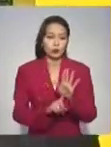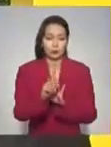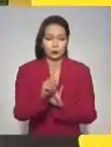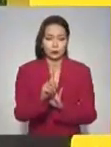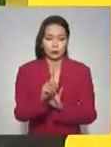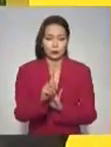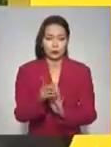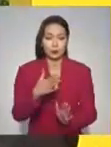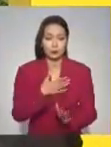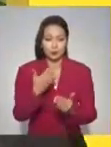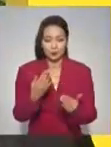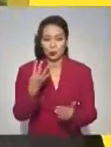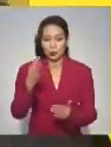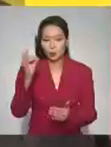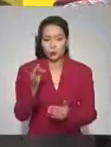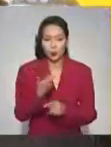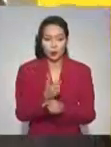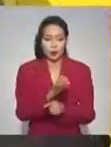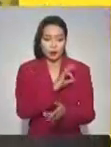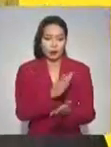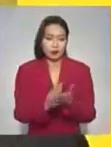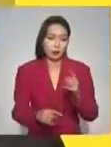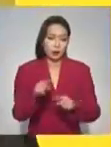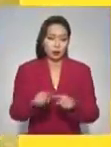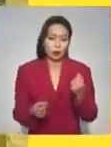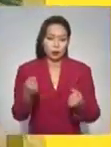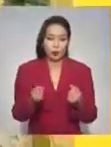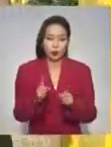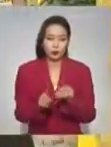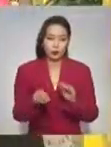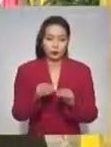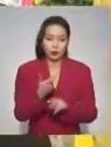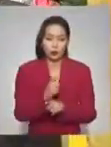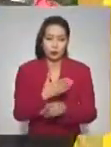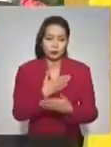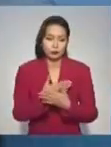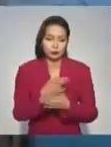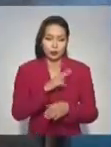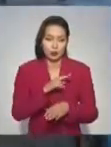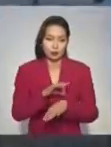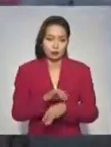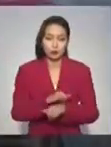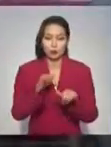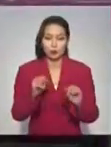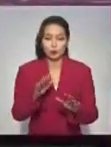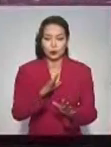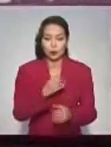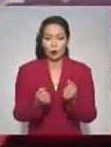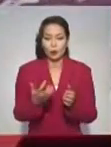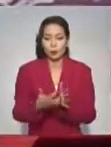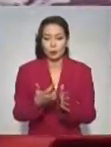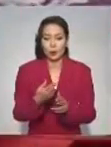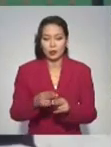4%. Меніңше 4% өте тиімді. Отандық көліктерді құрастыруда қарқынды түрде жүзеге асар еді. Көліктің жетіспеушілігі